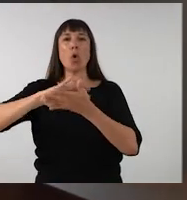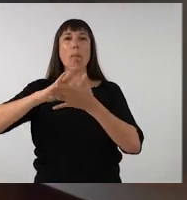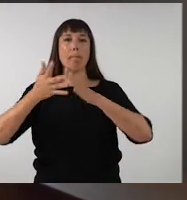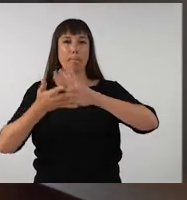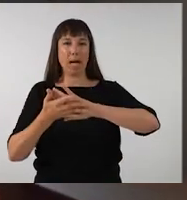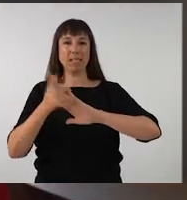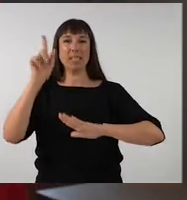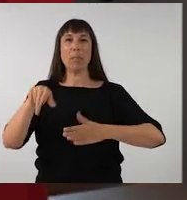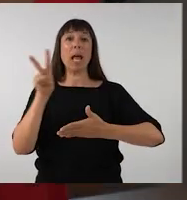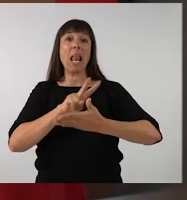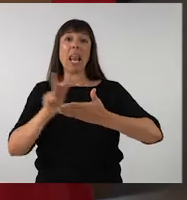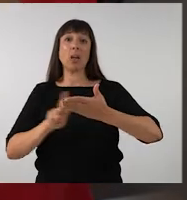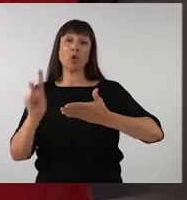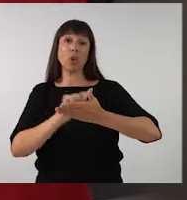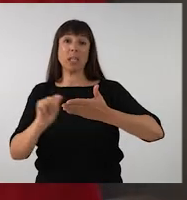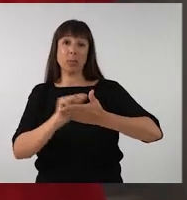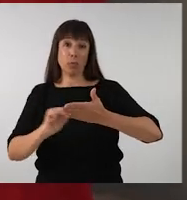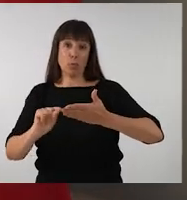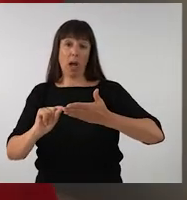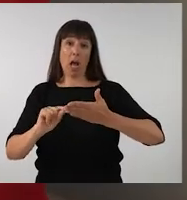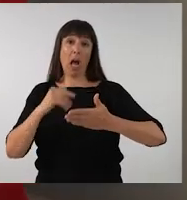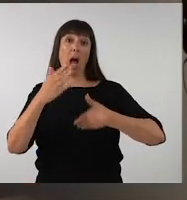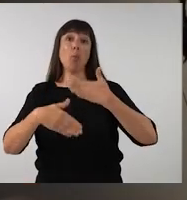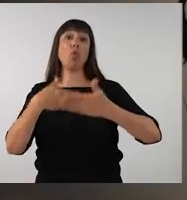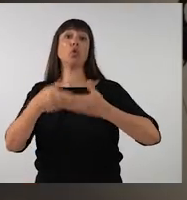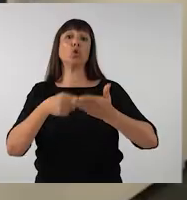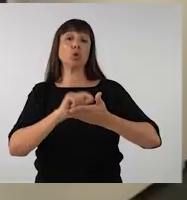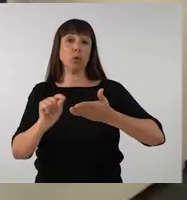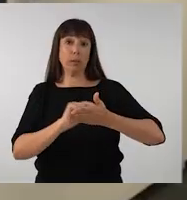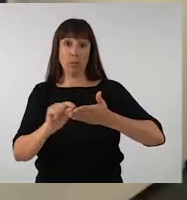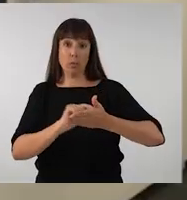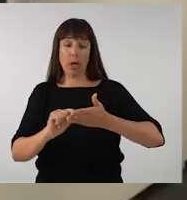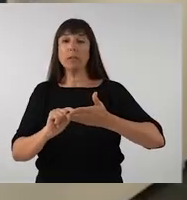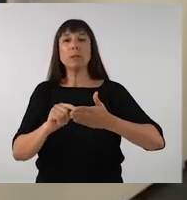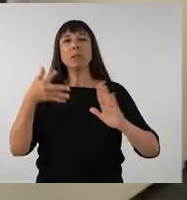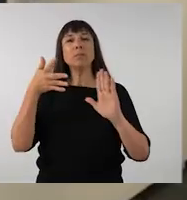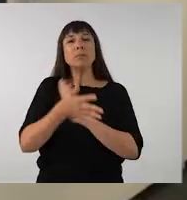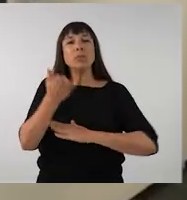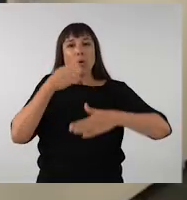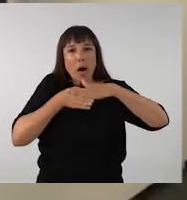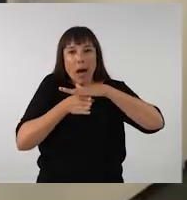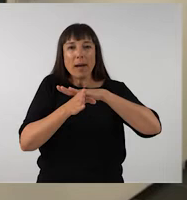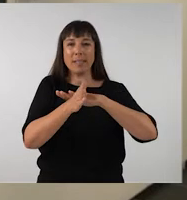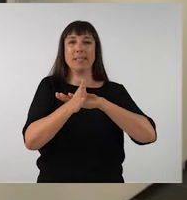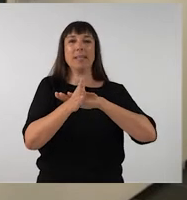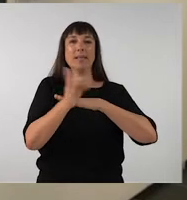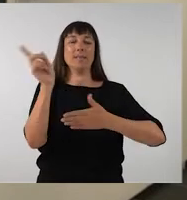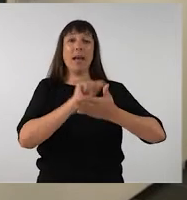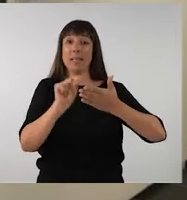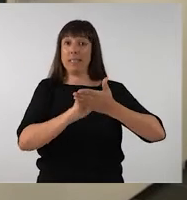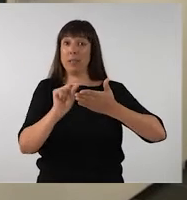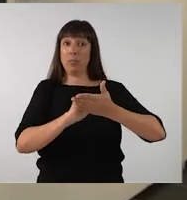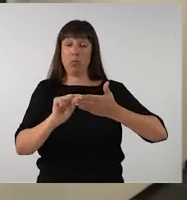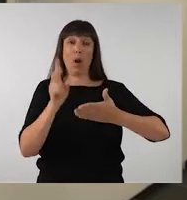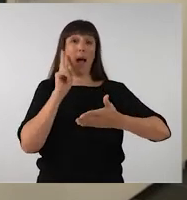obres d'aquí, de fet, tenen a veure amb les mans i amb la lectoescriptura i amb l'evolució de l'escriptura al llarg del temps.